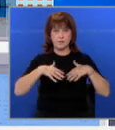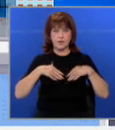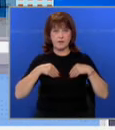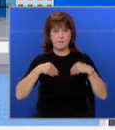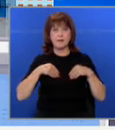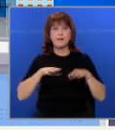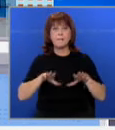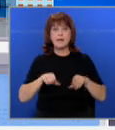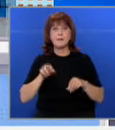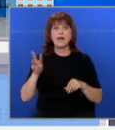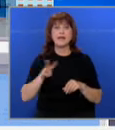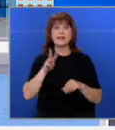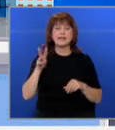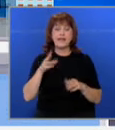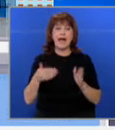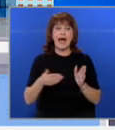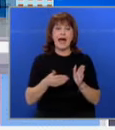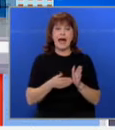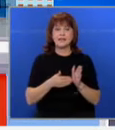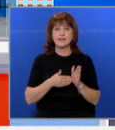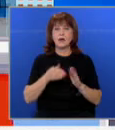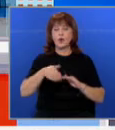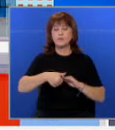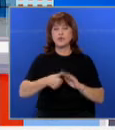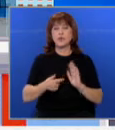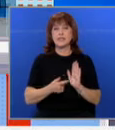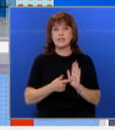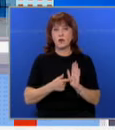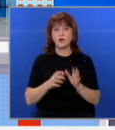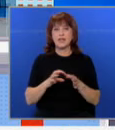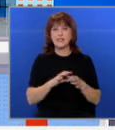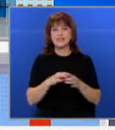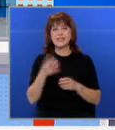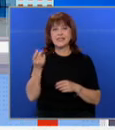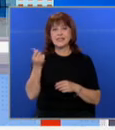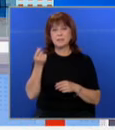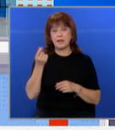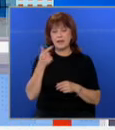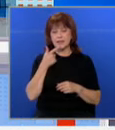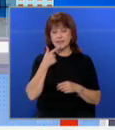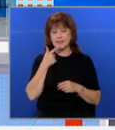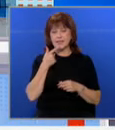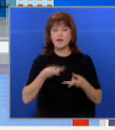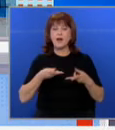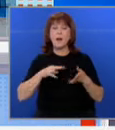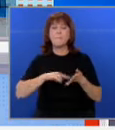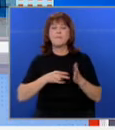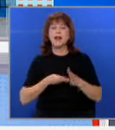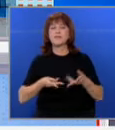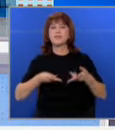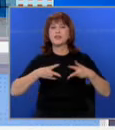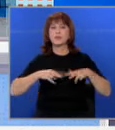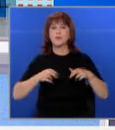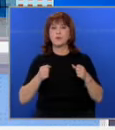три антикорупционни закона, свързани с парите по плана за възстановяване и устойчивост. От ГЕРБ отговориха, че многократно са